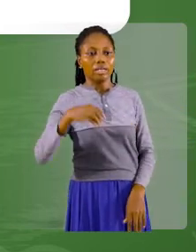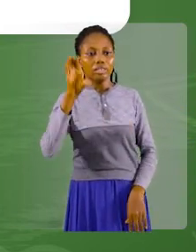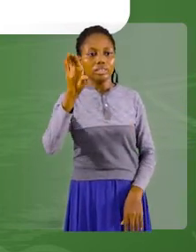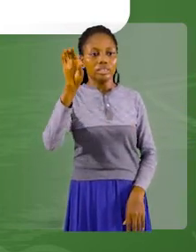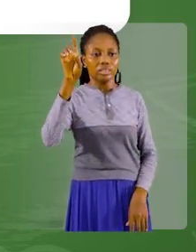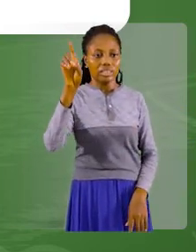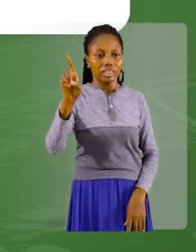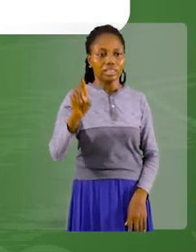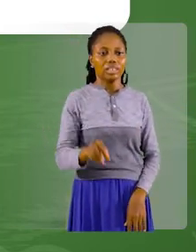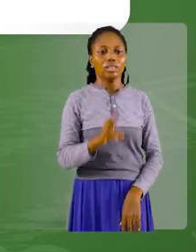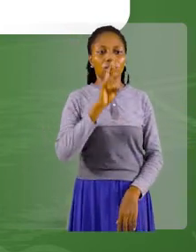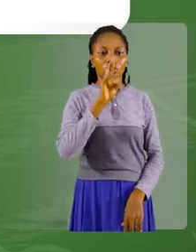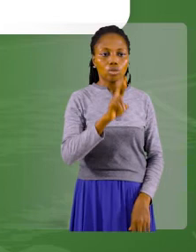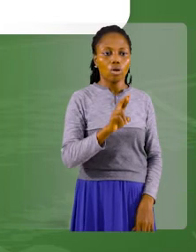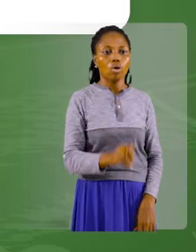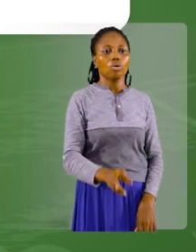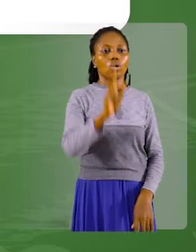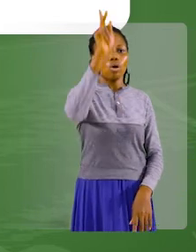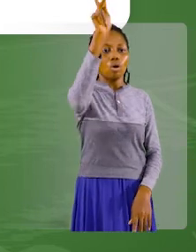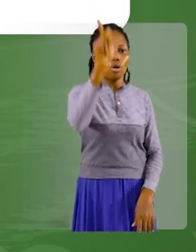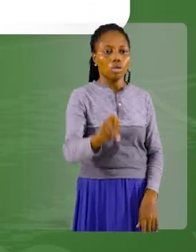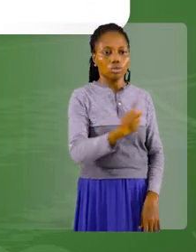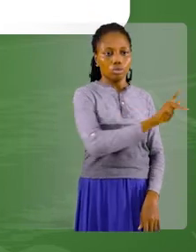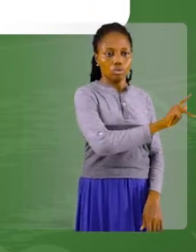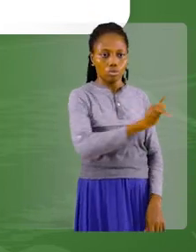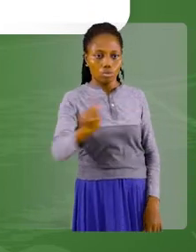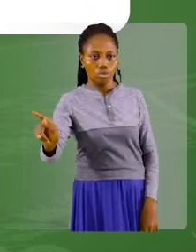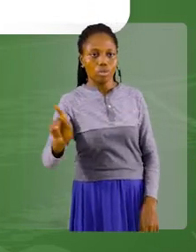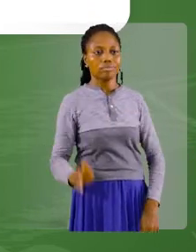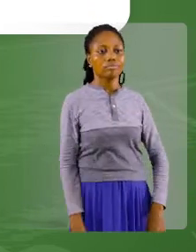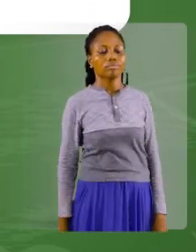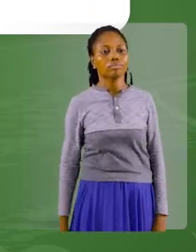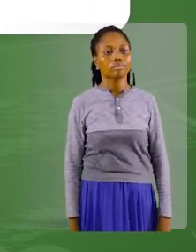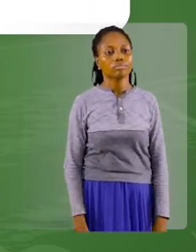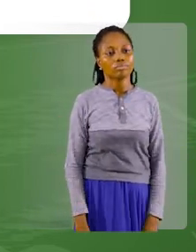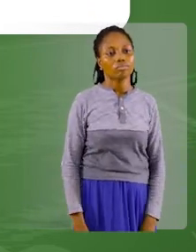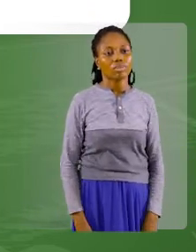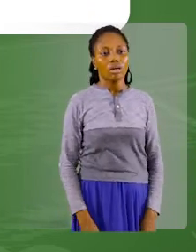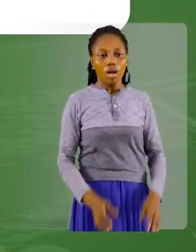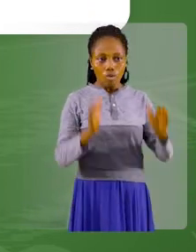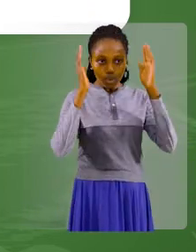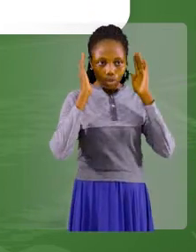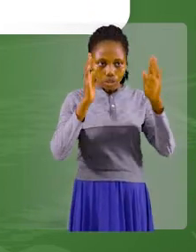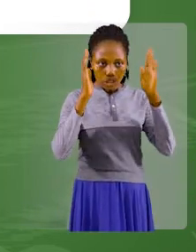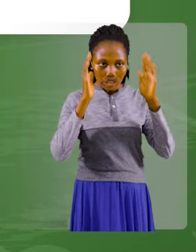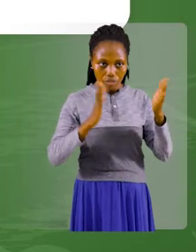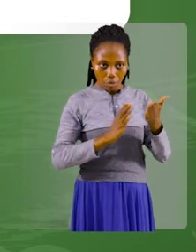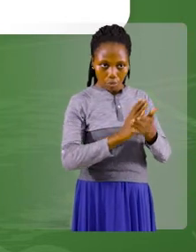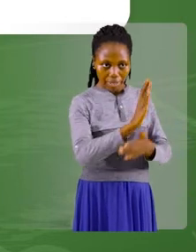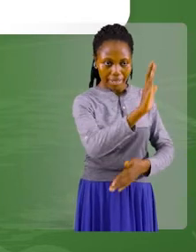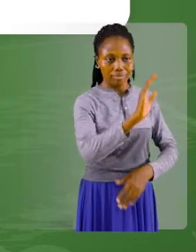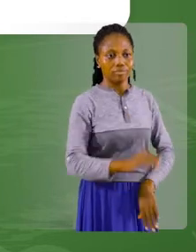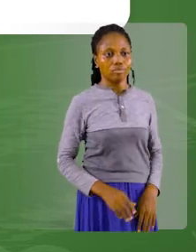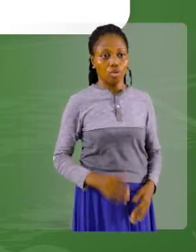Y, Y', qui est égal à 0. On dit alors que les vecteurs AB et